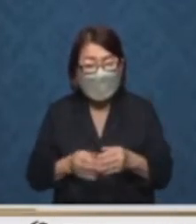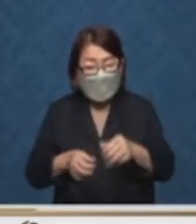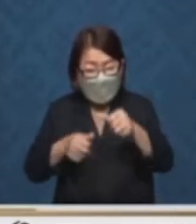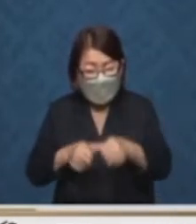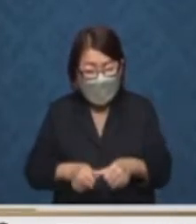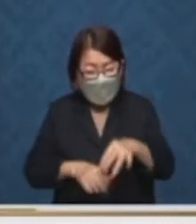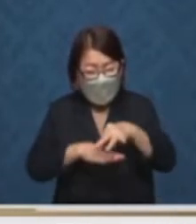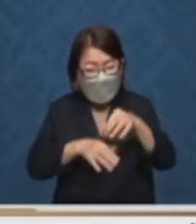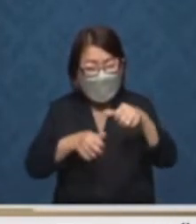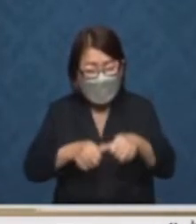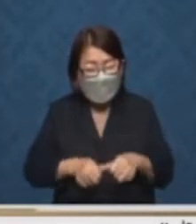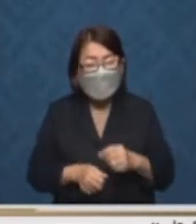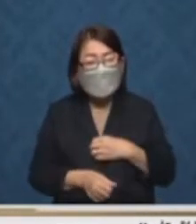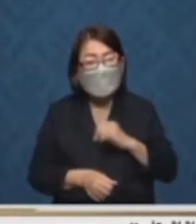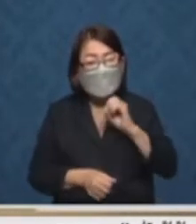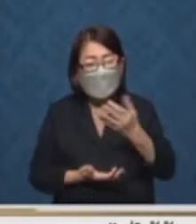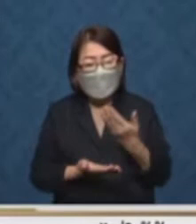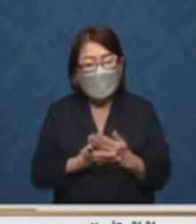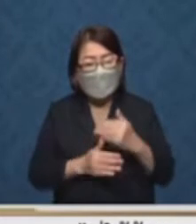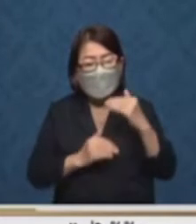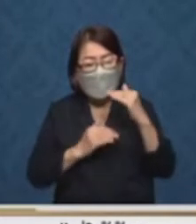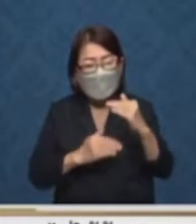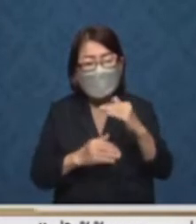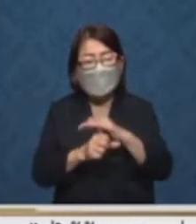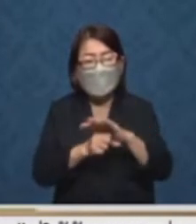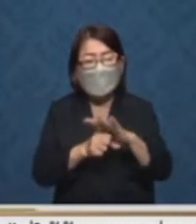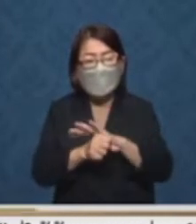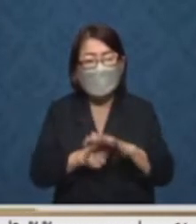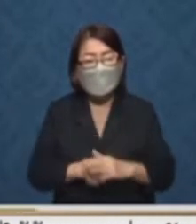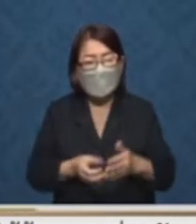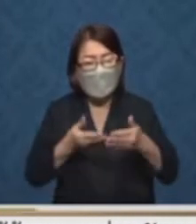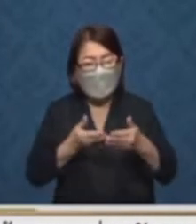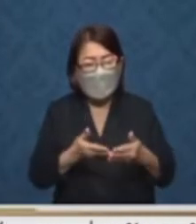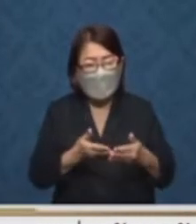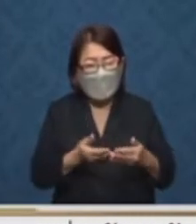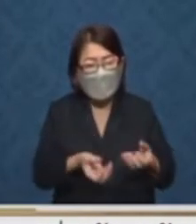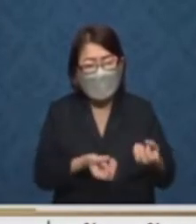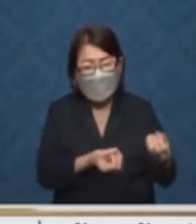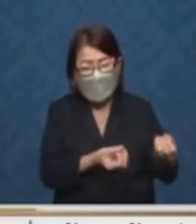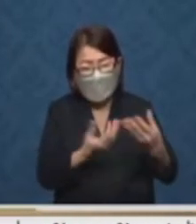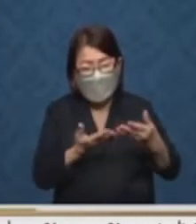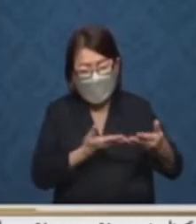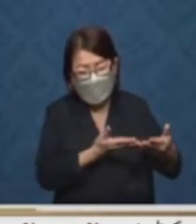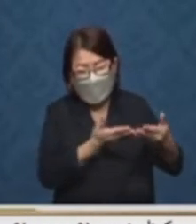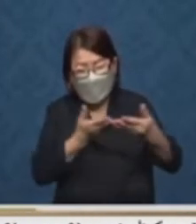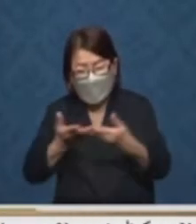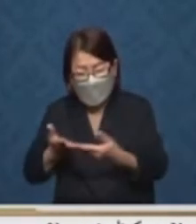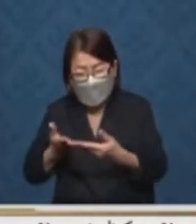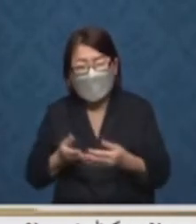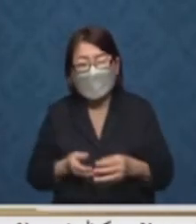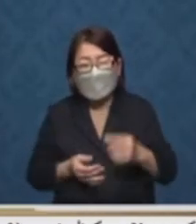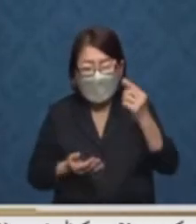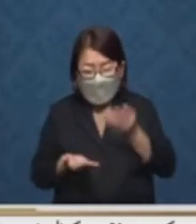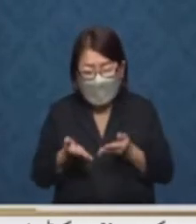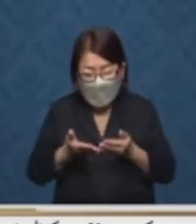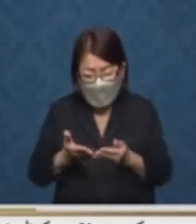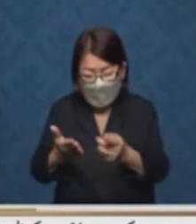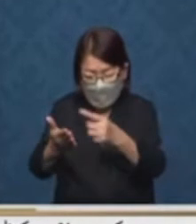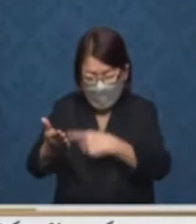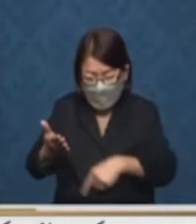โดยอ้างว่ามีงบประมาณจำกัดเอาตัวเรือมาก่อนและไม่ได้คำนึงถึงประสิทธิภาพของเรือแม้แ